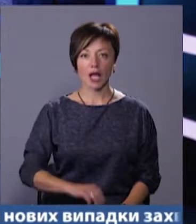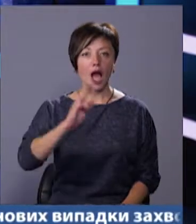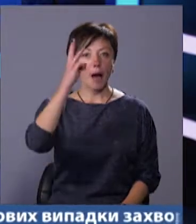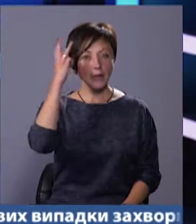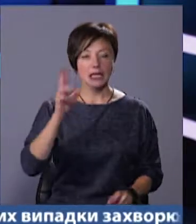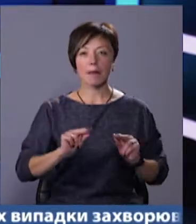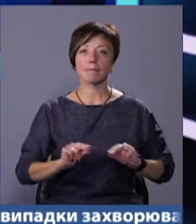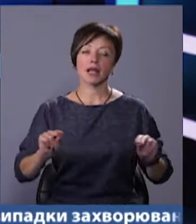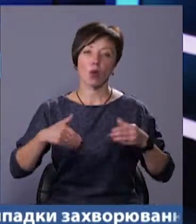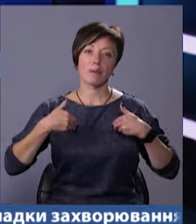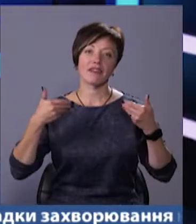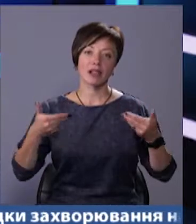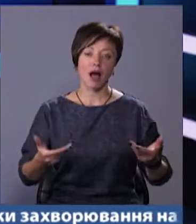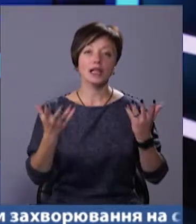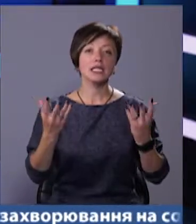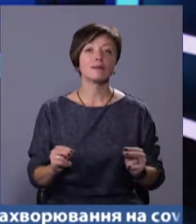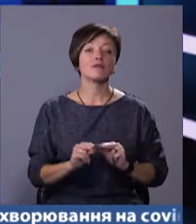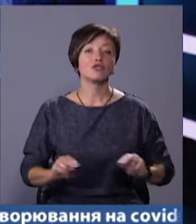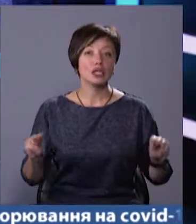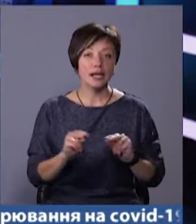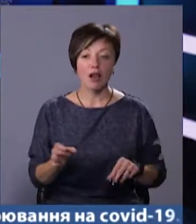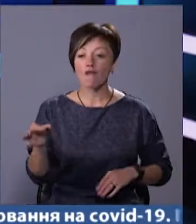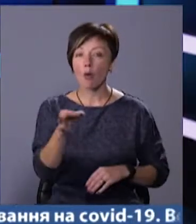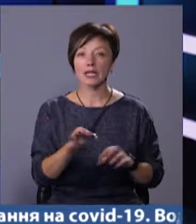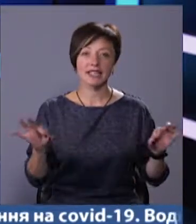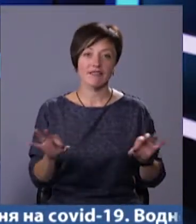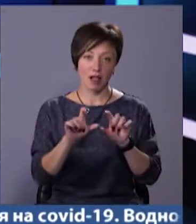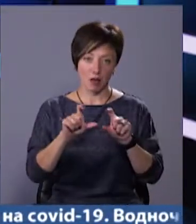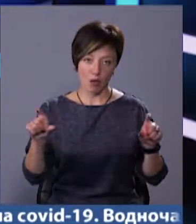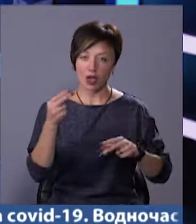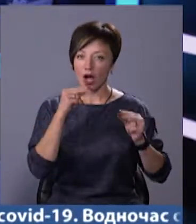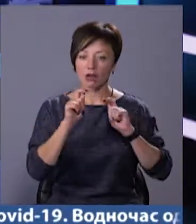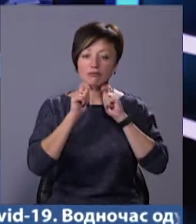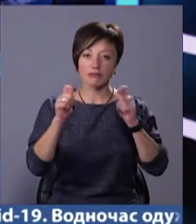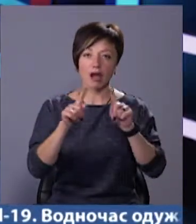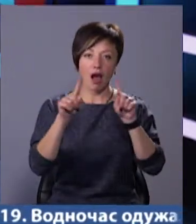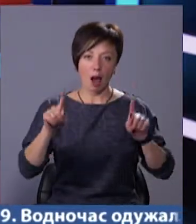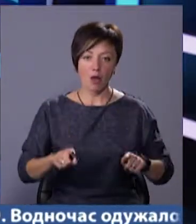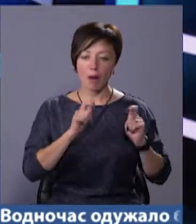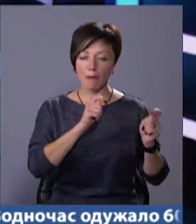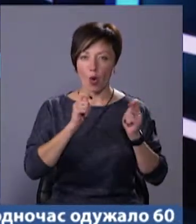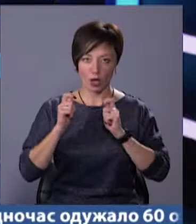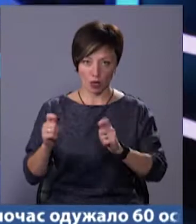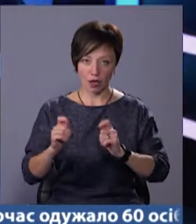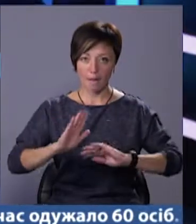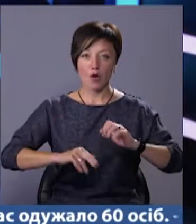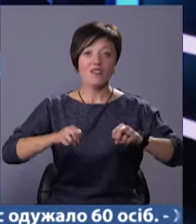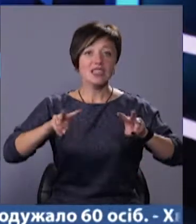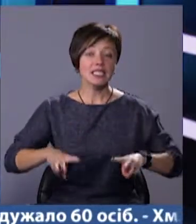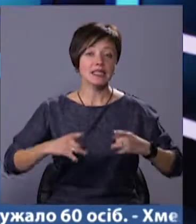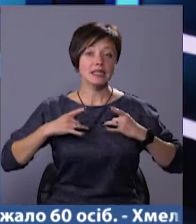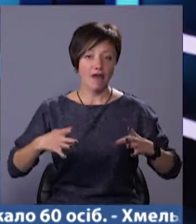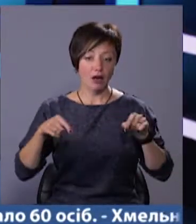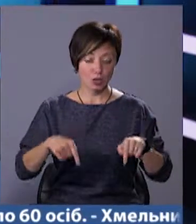Хмельницьких педагогів привітали із Днем вчителя в обласній філармонії. Кращим вручили грамоти та подарунки. Професійне свято